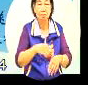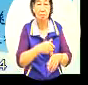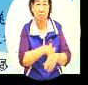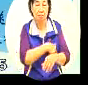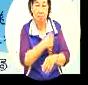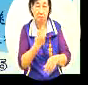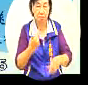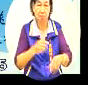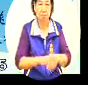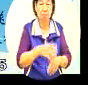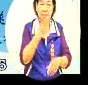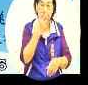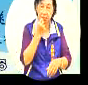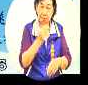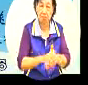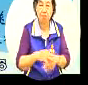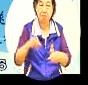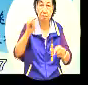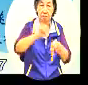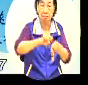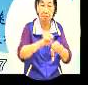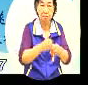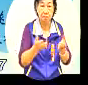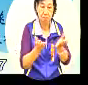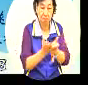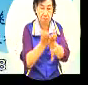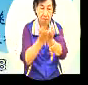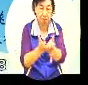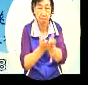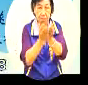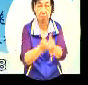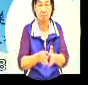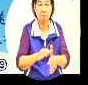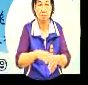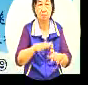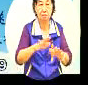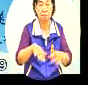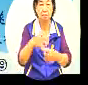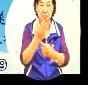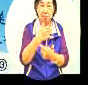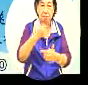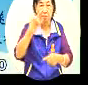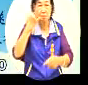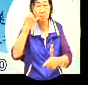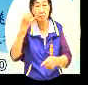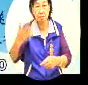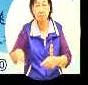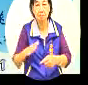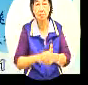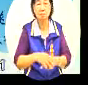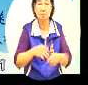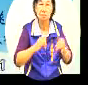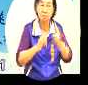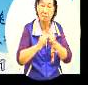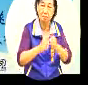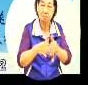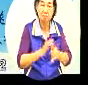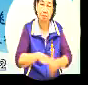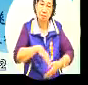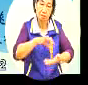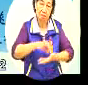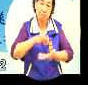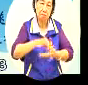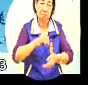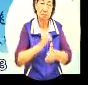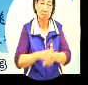开航班。并且旗津居民非常担心的，除了我们的渡轮以外，他们对